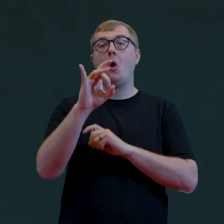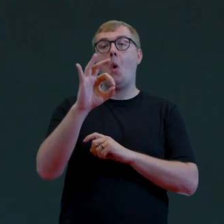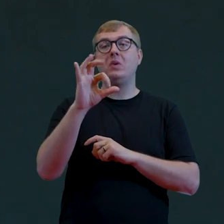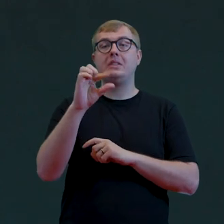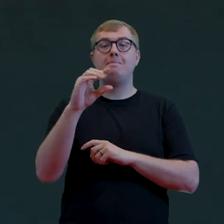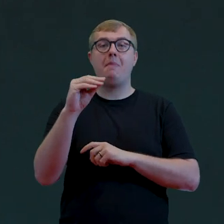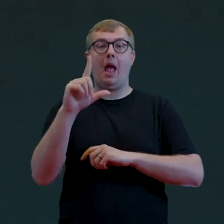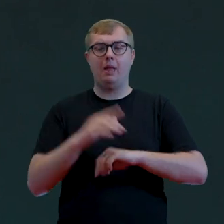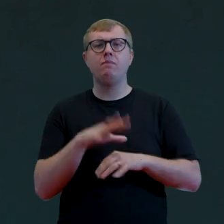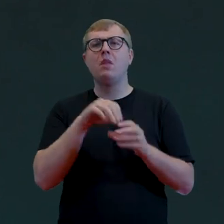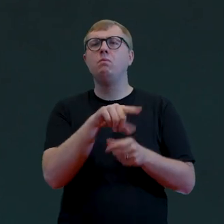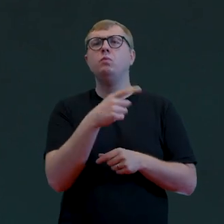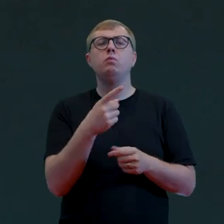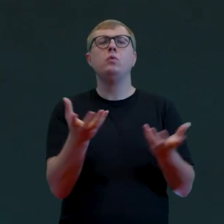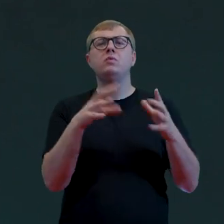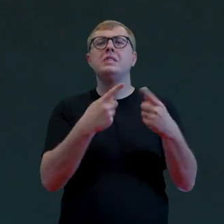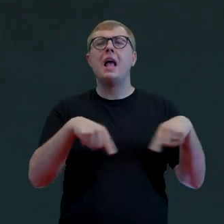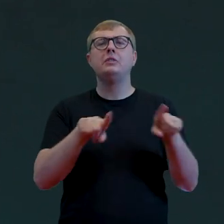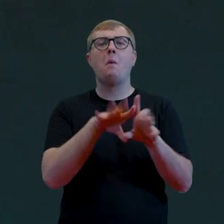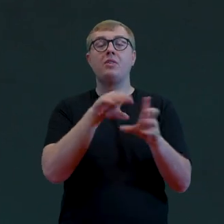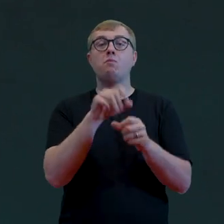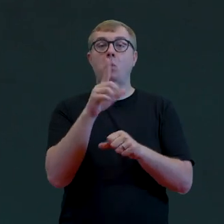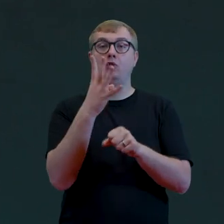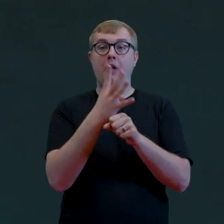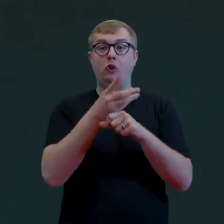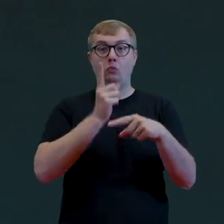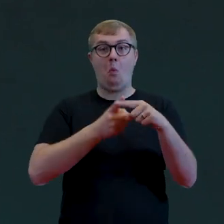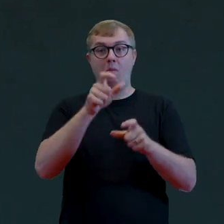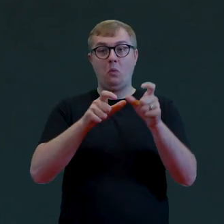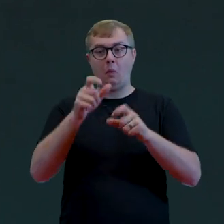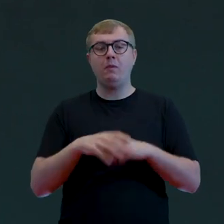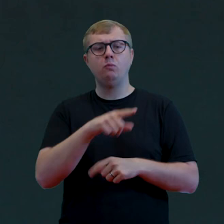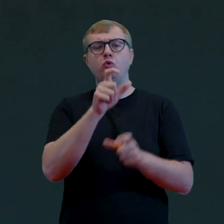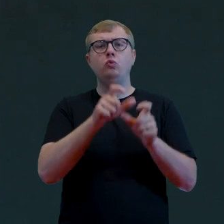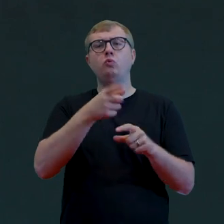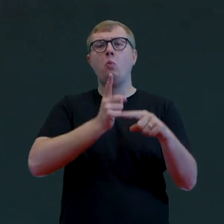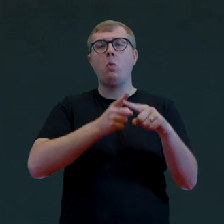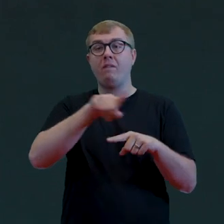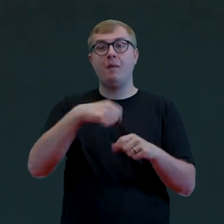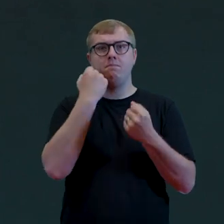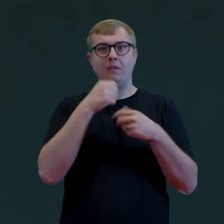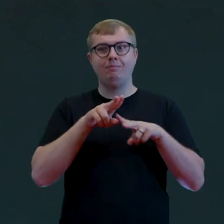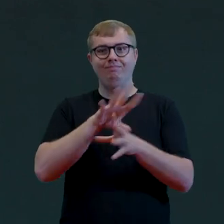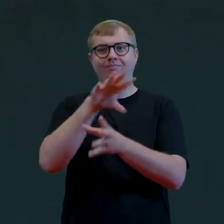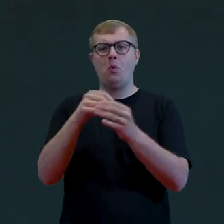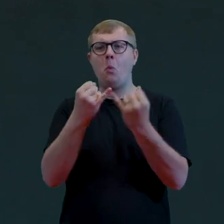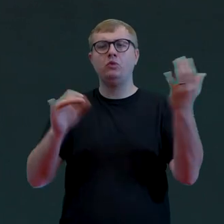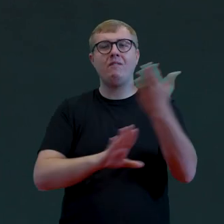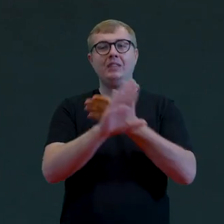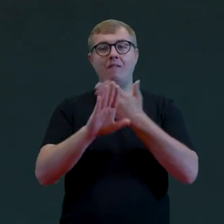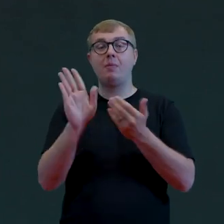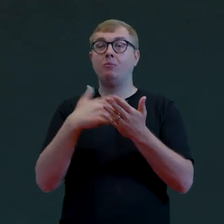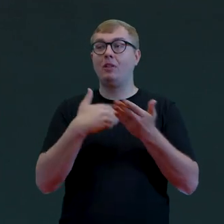Gospel i ten chór Gospel to jest twór który liczy w tym momencie 40 członków ci członkowie bardzo chętnie biorą udział w